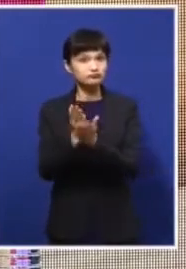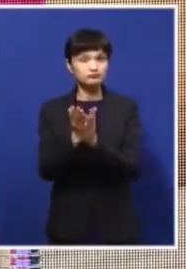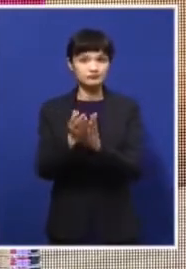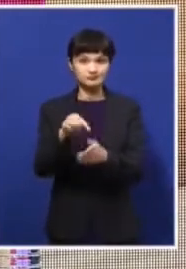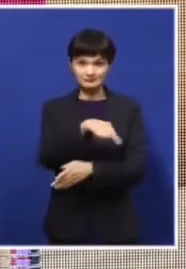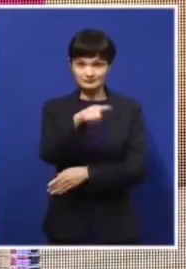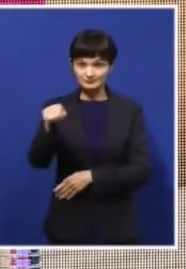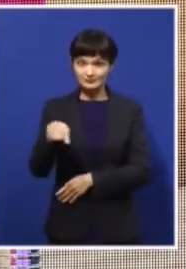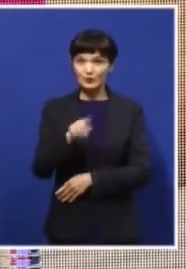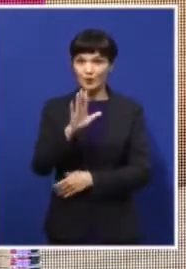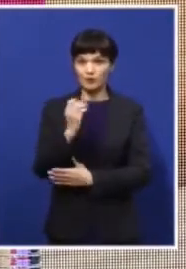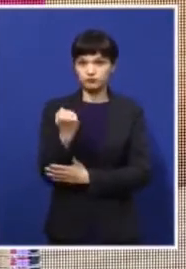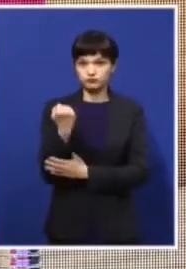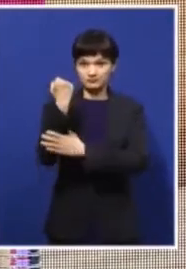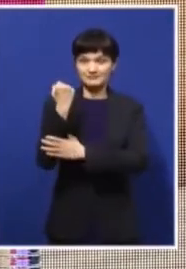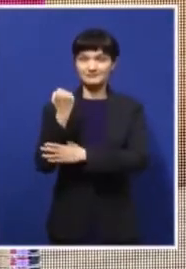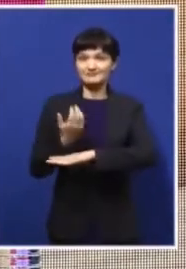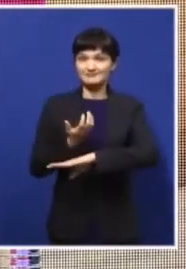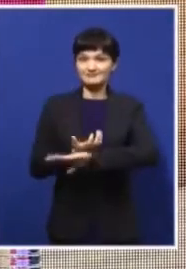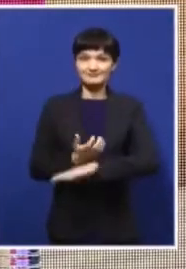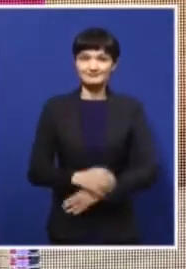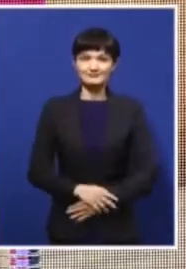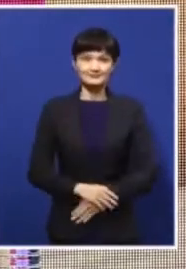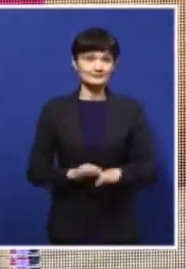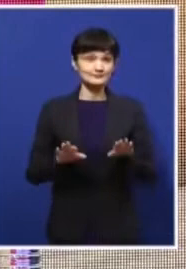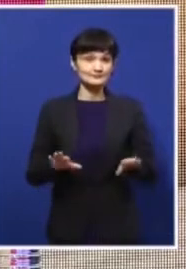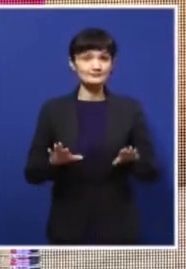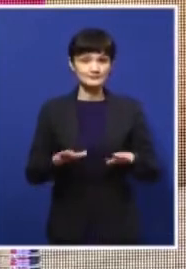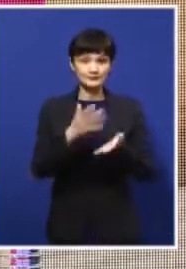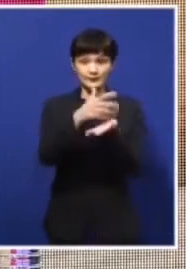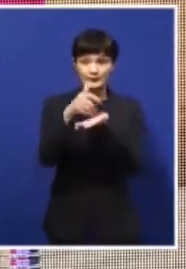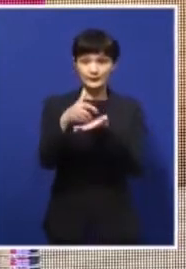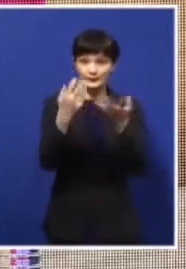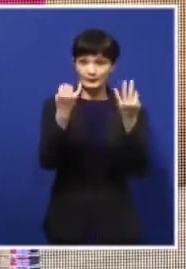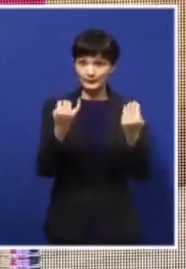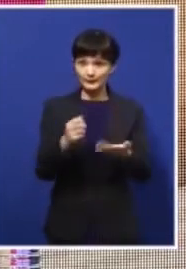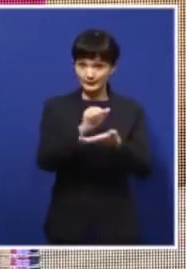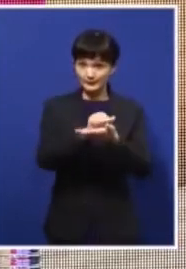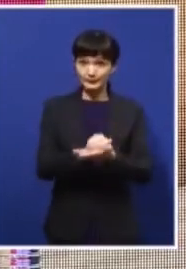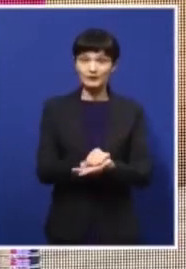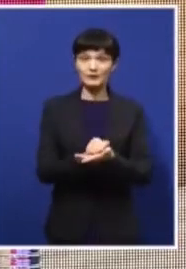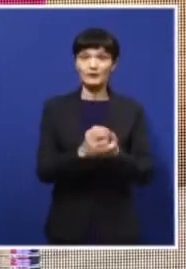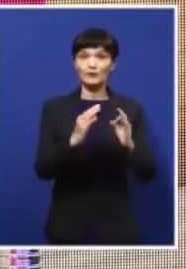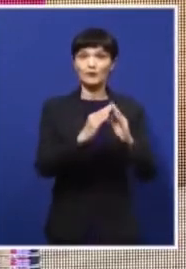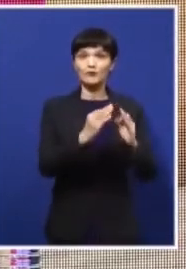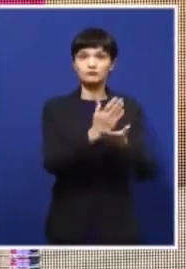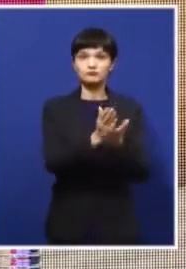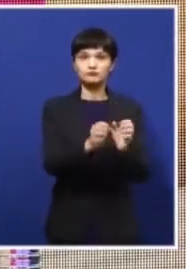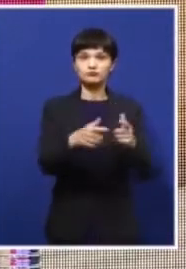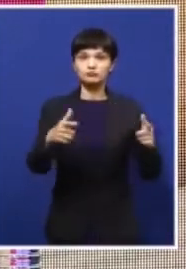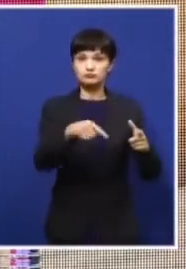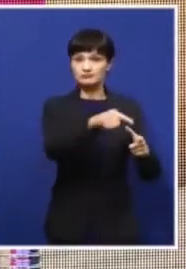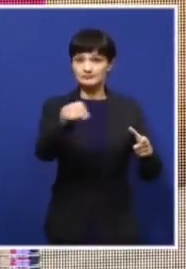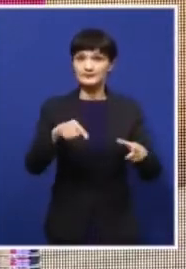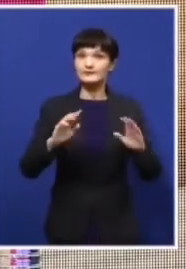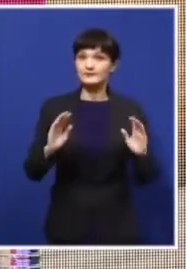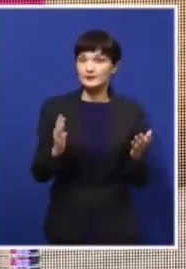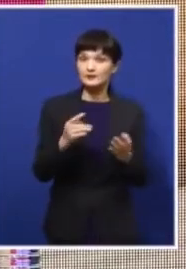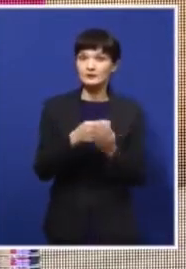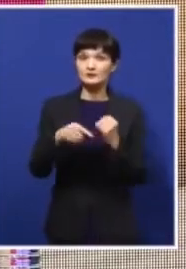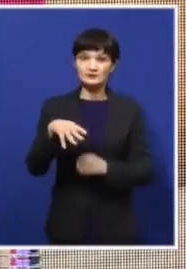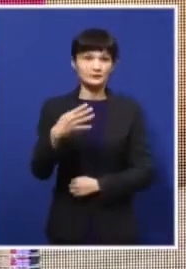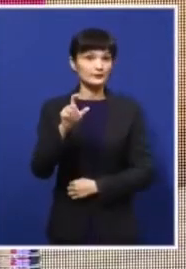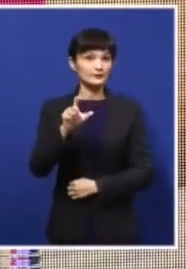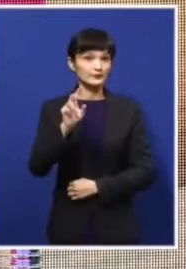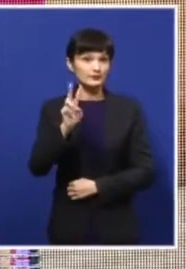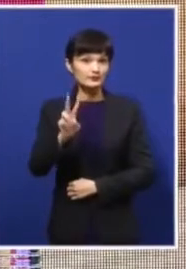支持这样子的一个活动。那目前依照我们的统计，所有的金融机构哈，大概会有提供462份